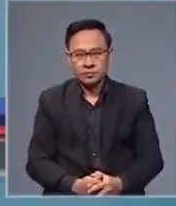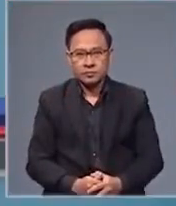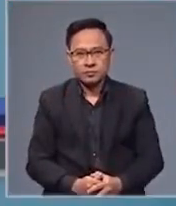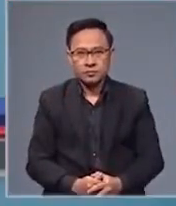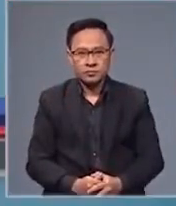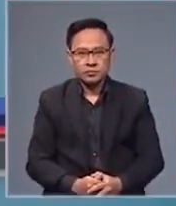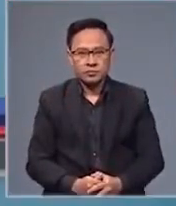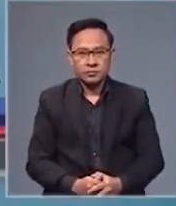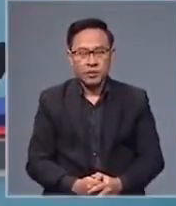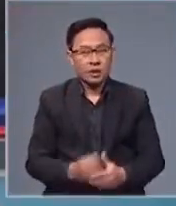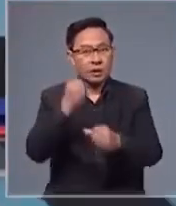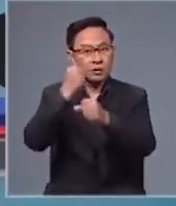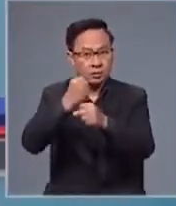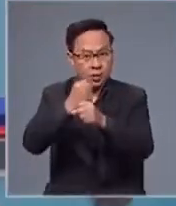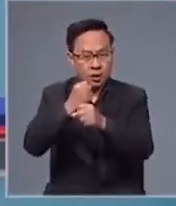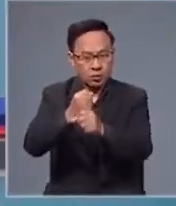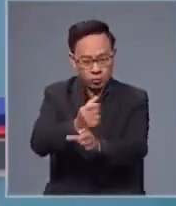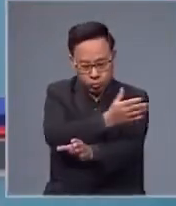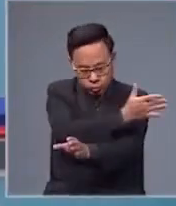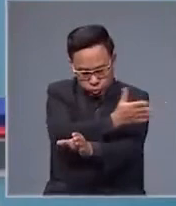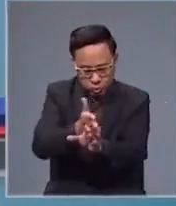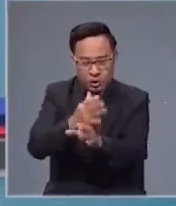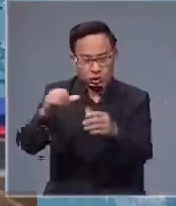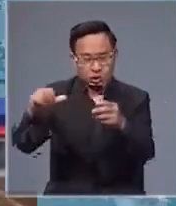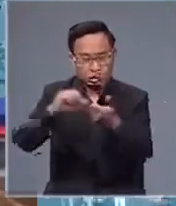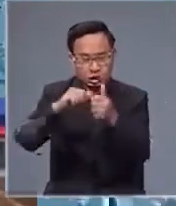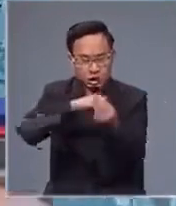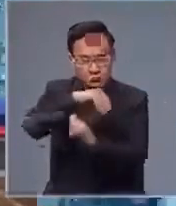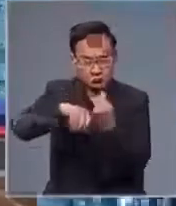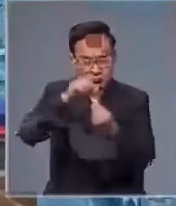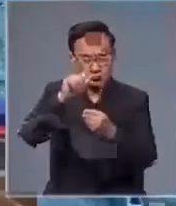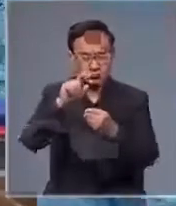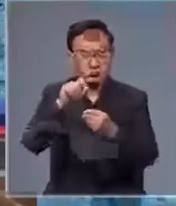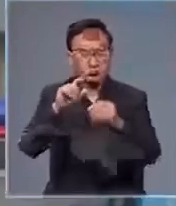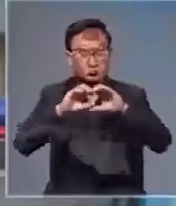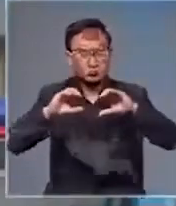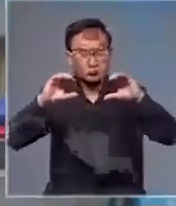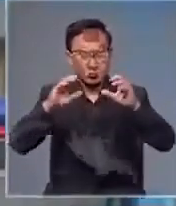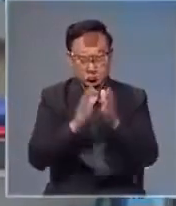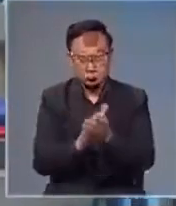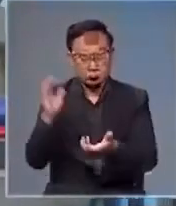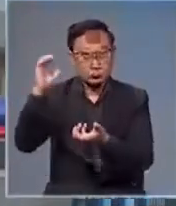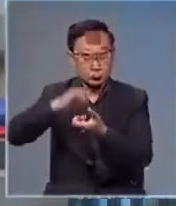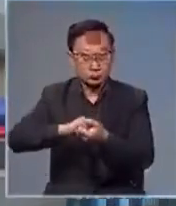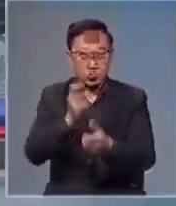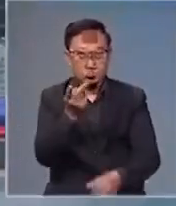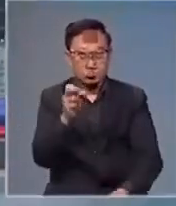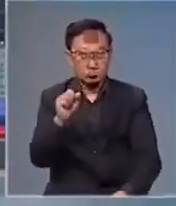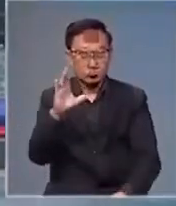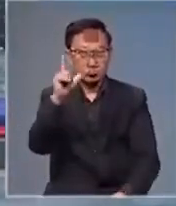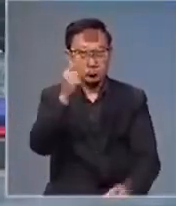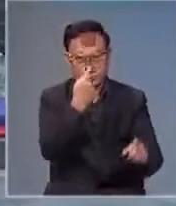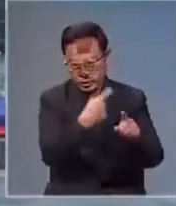ผลการดำเนินการในการแก้ปัญหาวิกฤตเศรษฐกิจของรัฐบาลและคณะรักษาความสงบแห่งชาติทางด้านต่